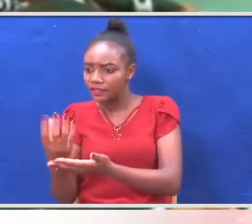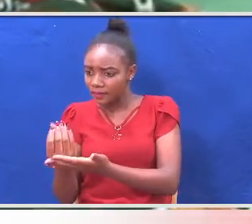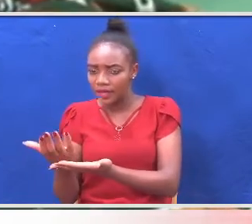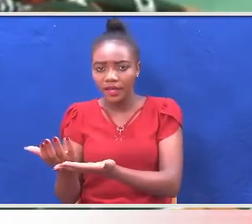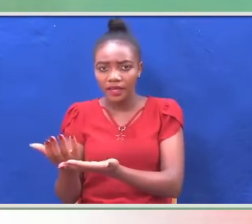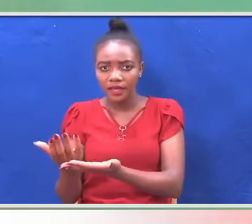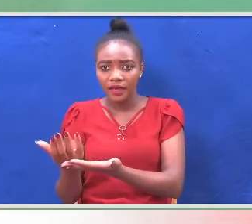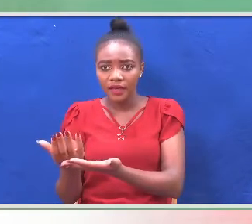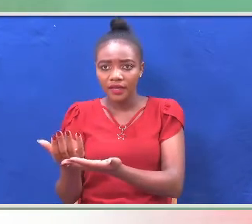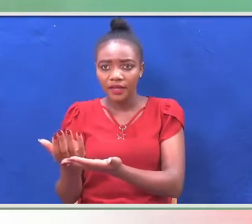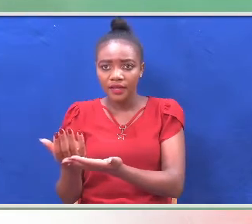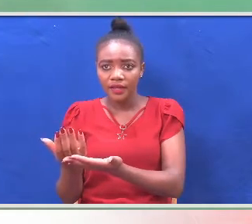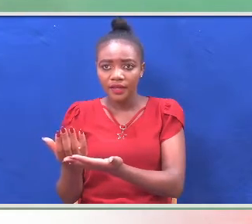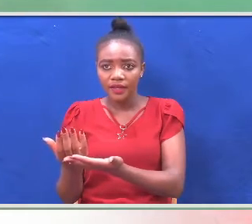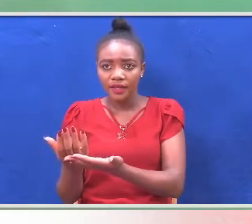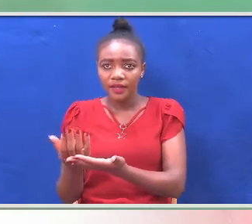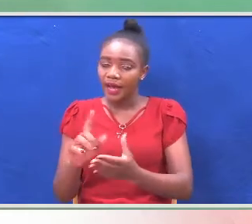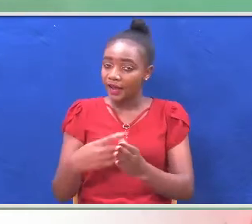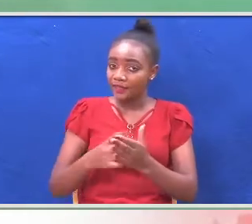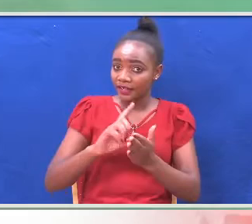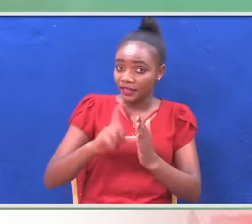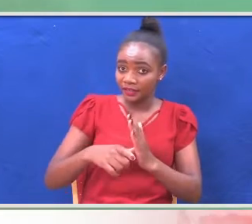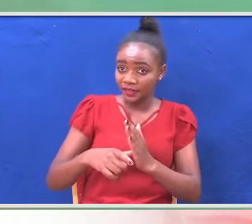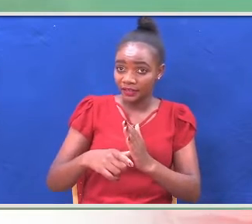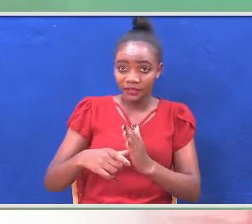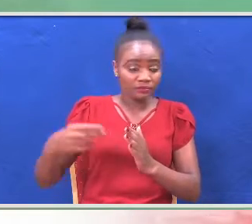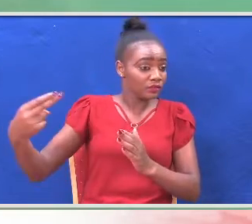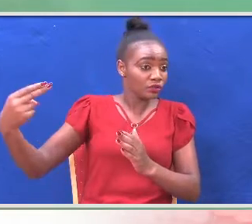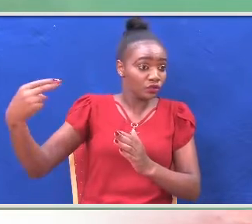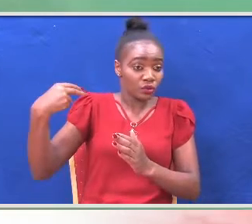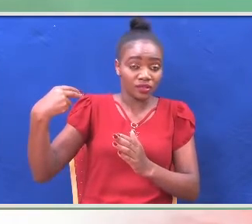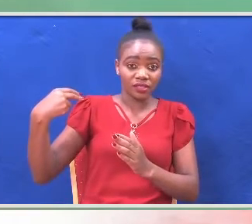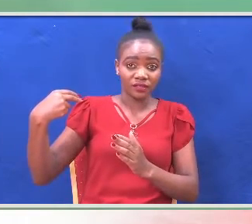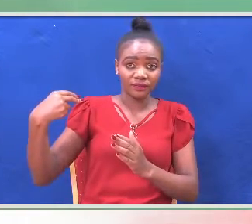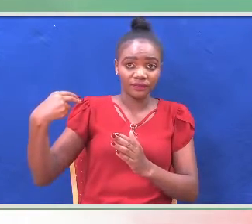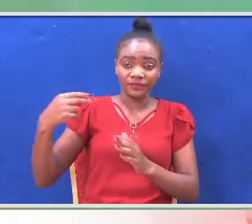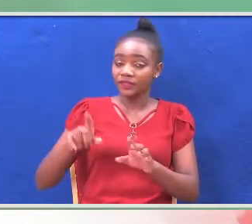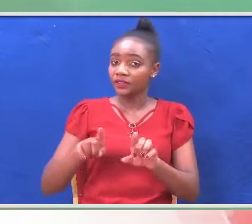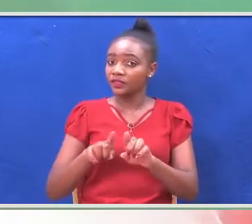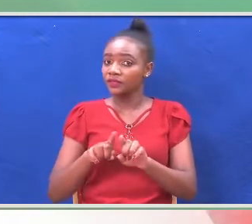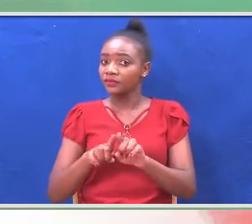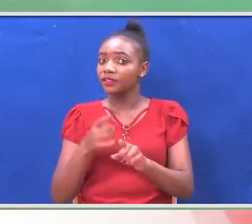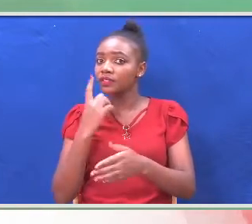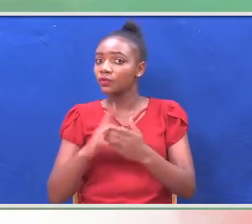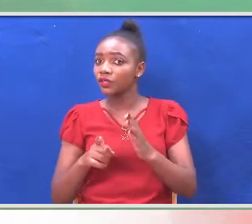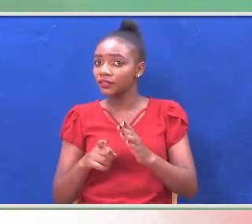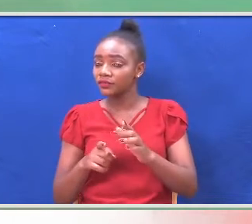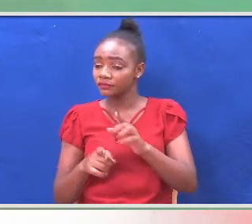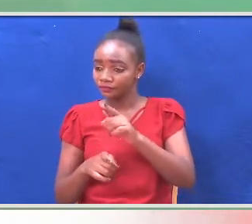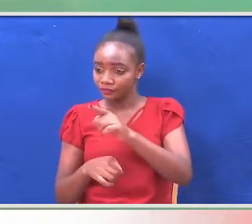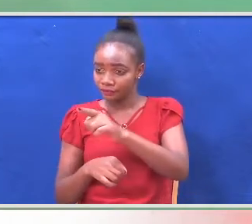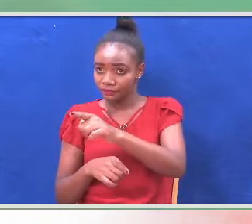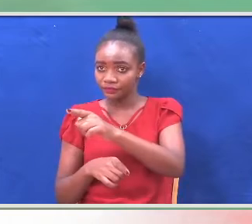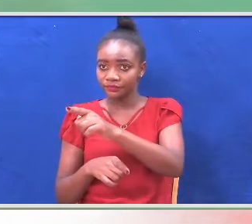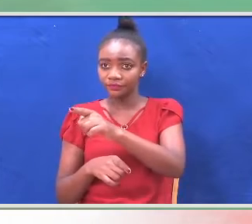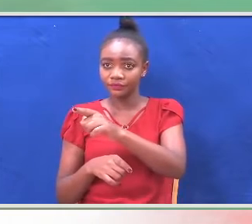yako. Na mbio ya risasi inaanza kunilipukia, akieleza kwamba yeye ndio